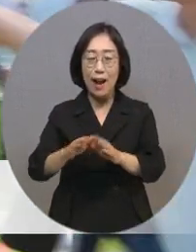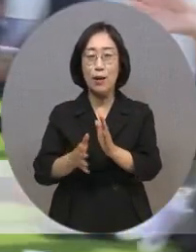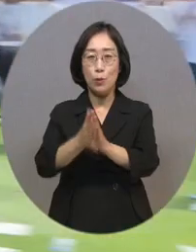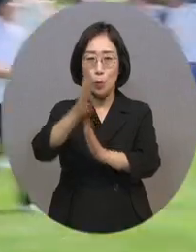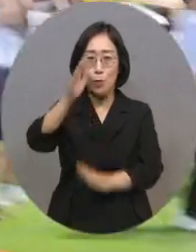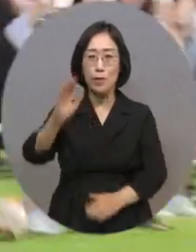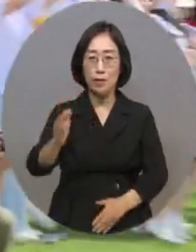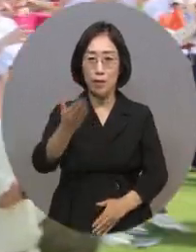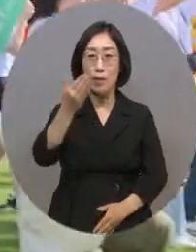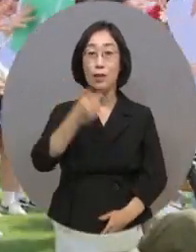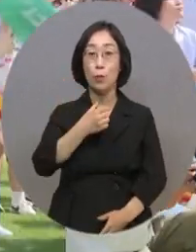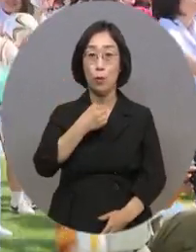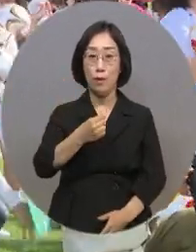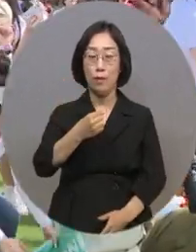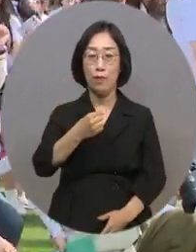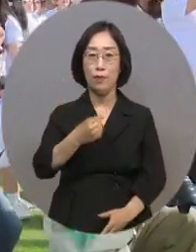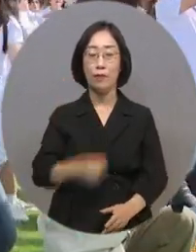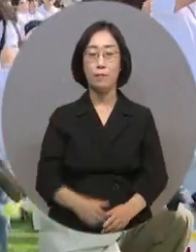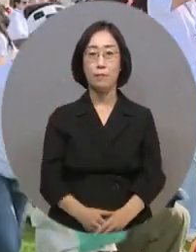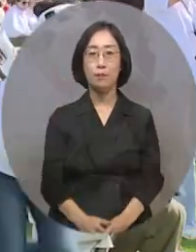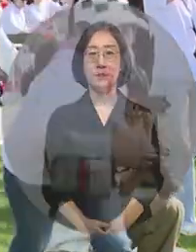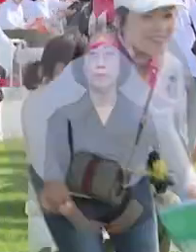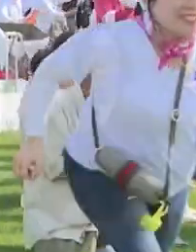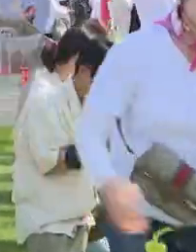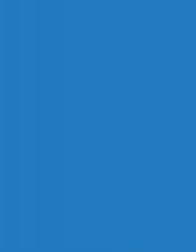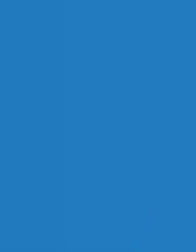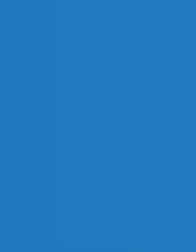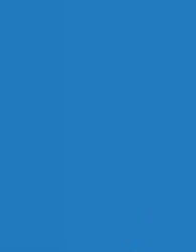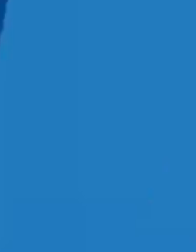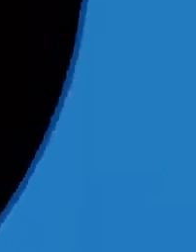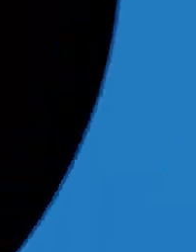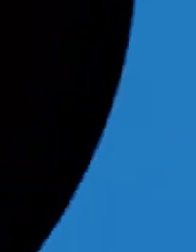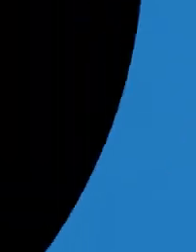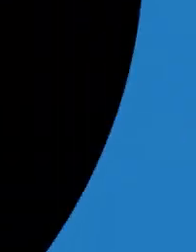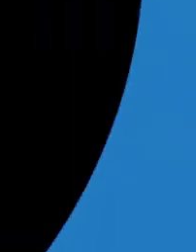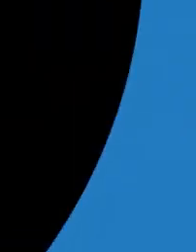바랍니다. 복지TV 뉴스 김주은입니다.